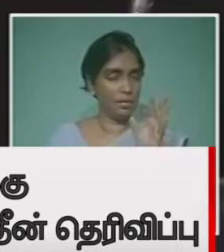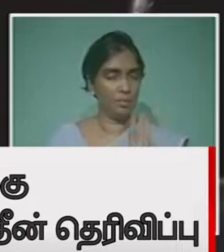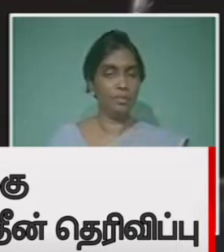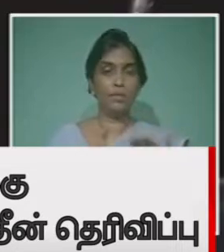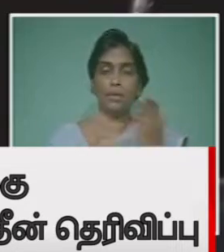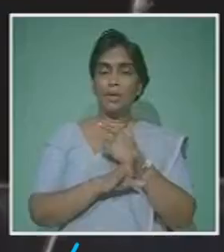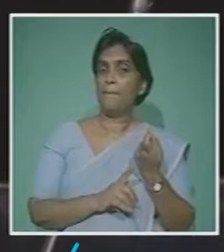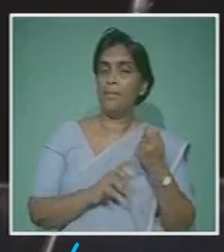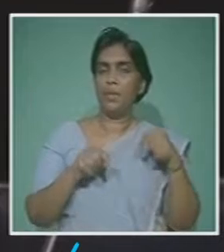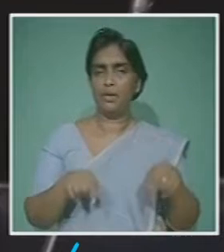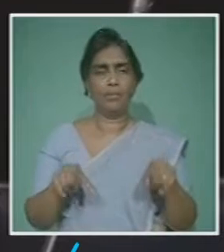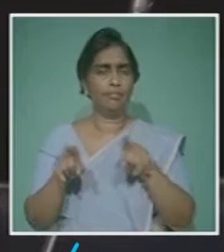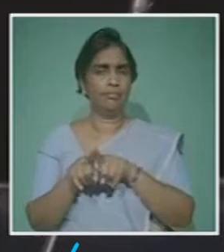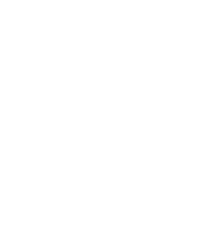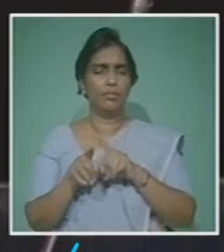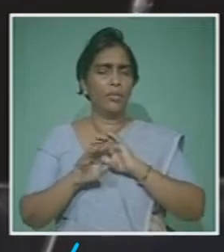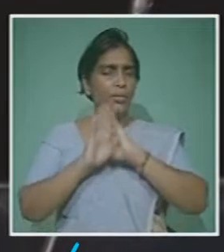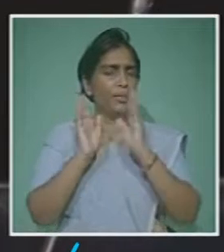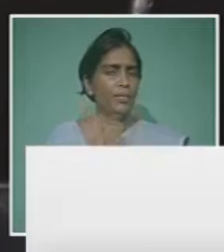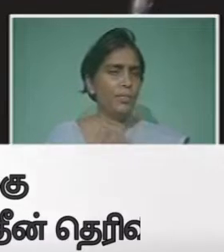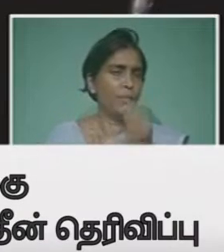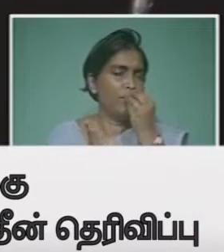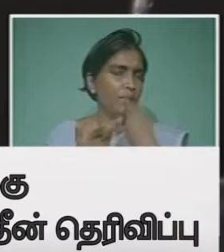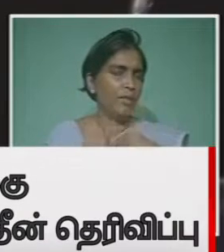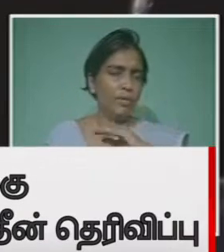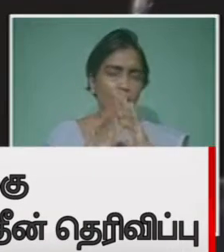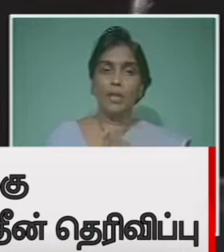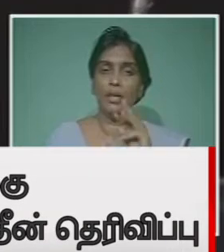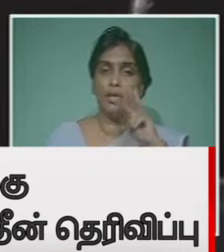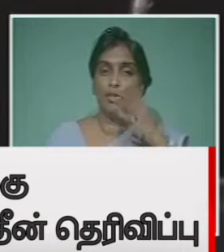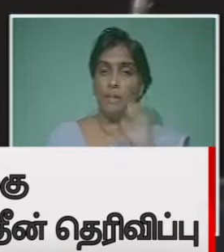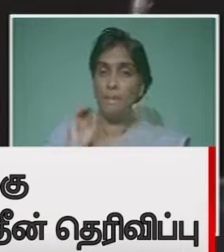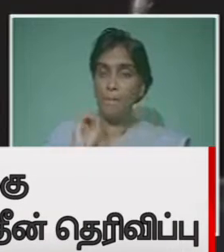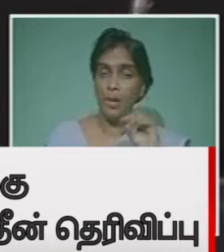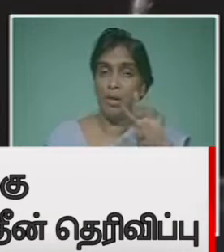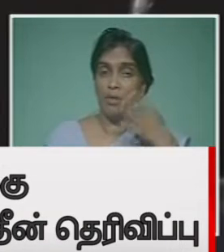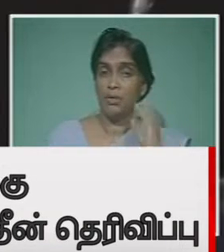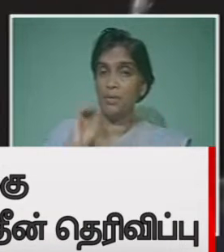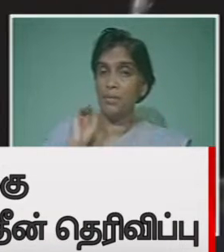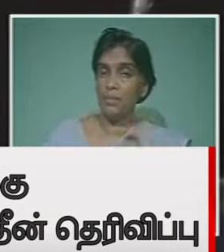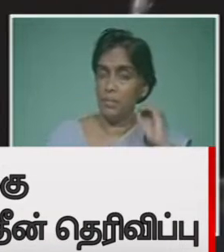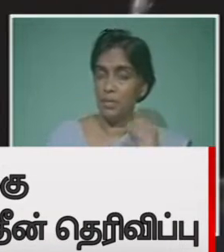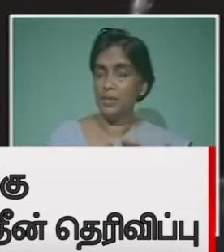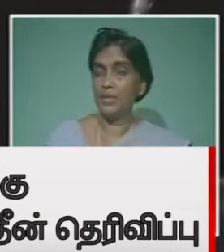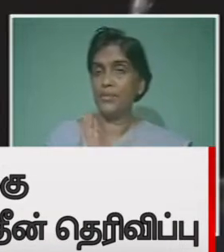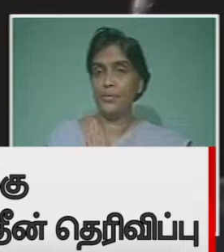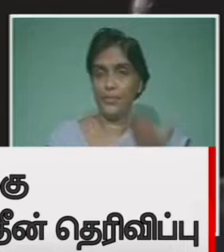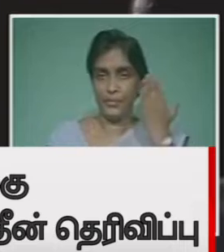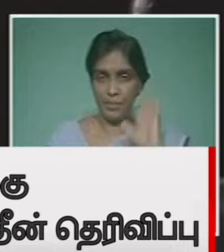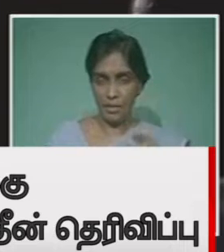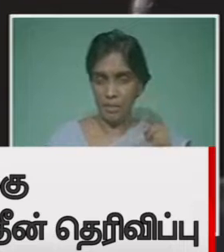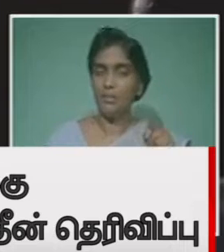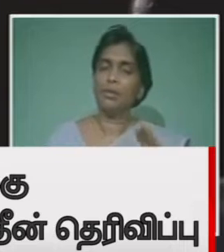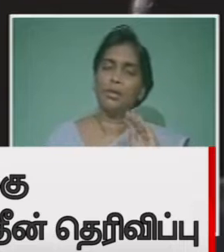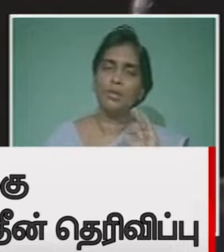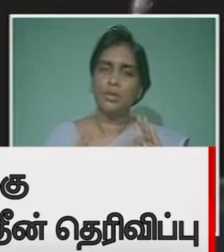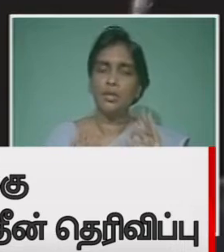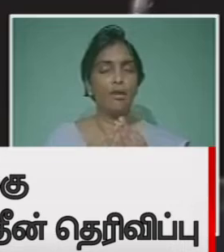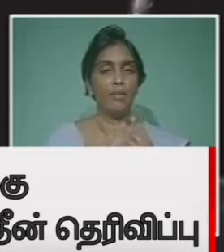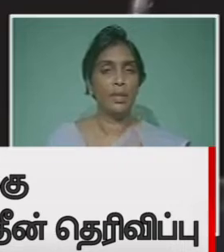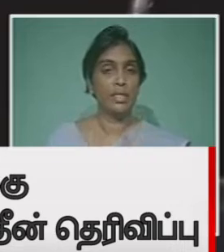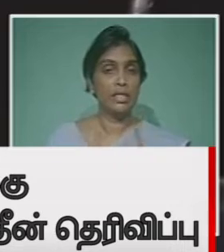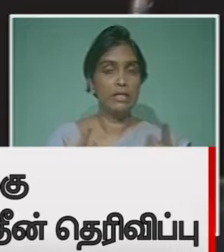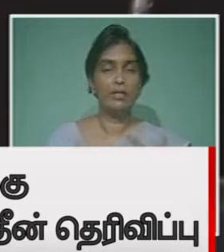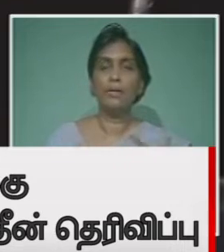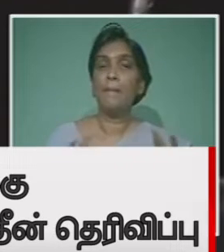பொழுது எல்லா பொருட்களும் 300 மடங்கு, 400 மடங்கு அதிகமாக இருக்கிறது. ஒரு சாதாரண குடும்பத்தினால் வாழ முடியாத துர்ப்பாக்கிய நிலை